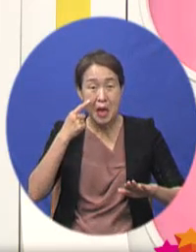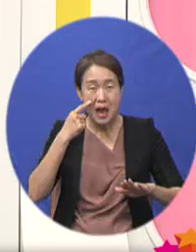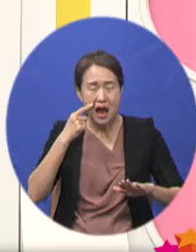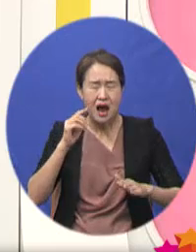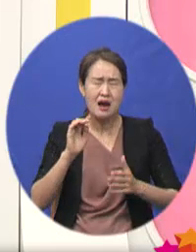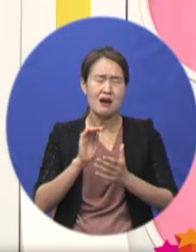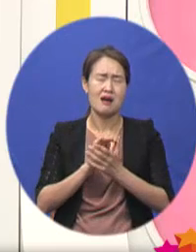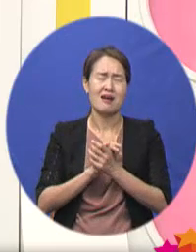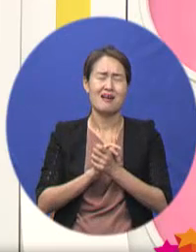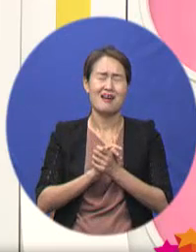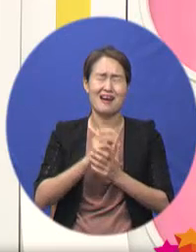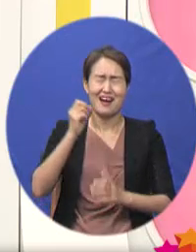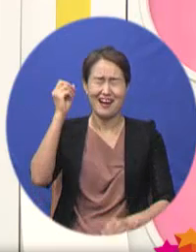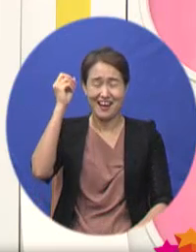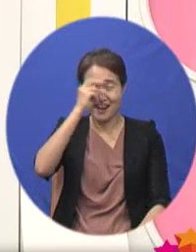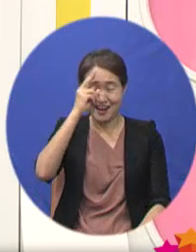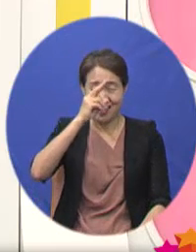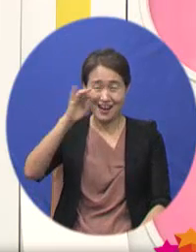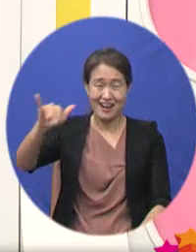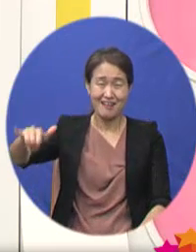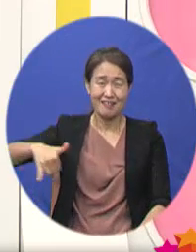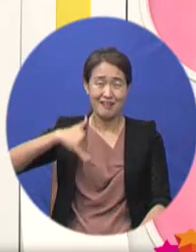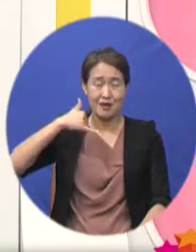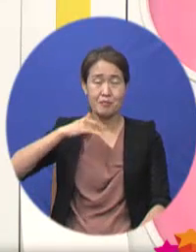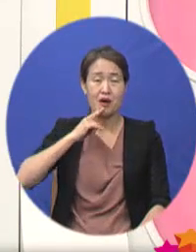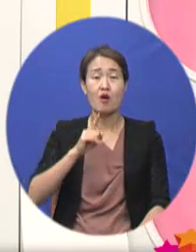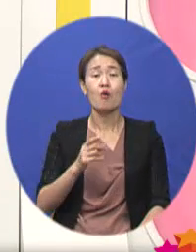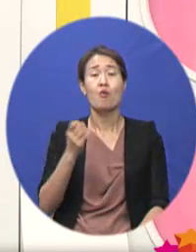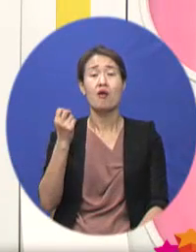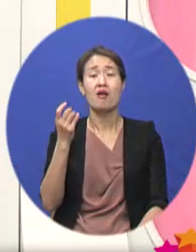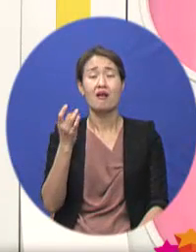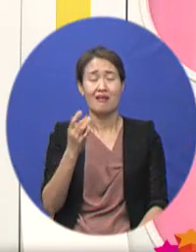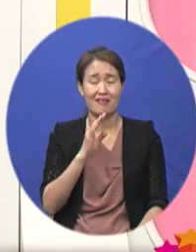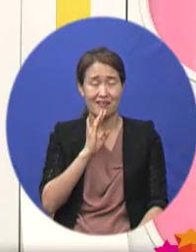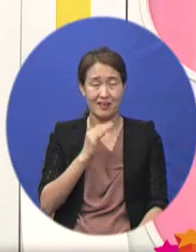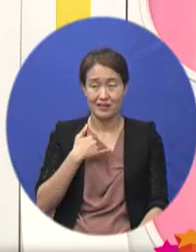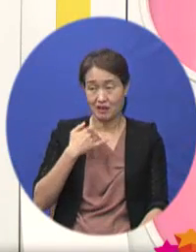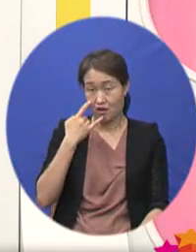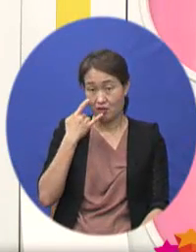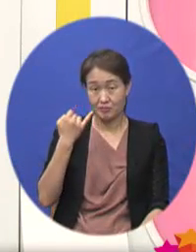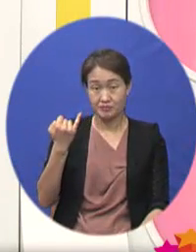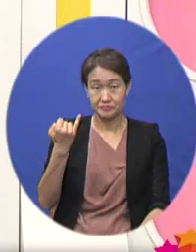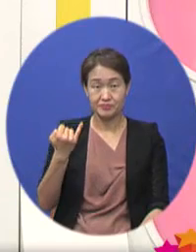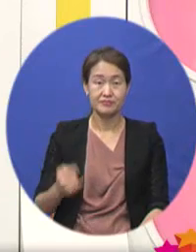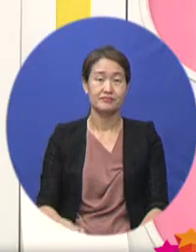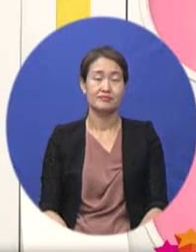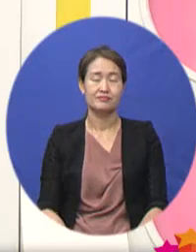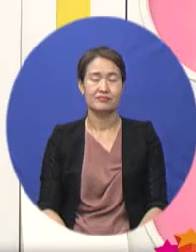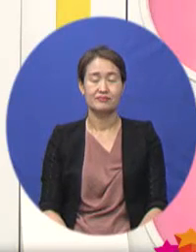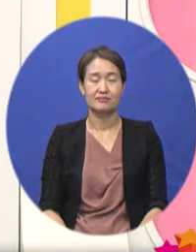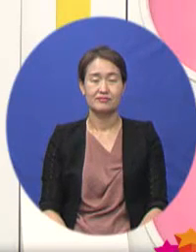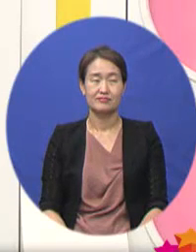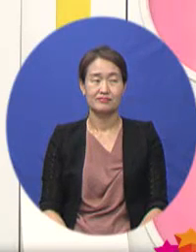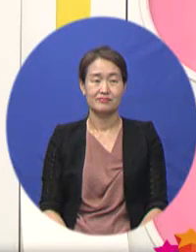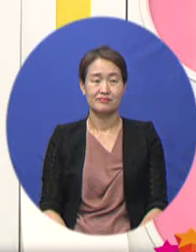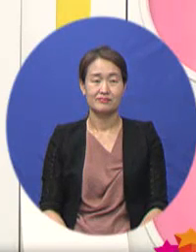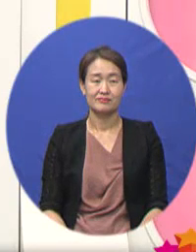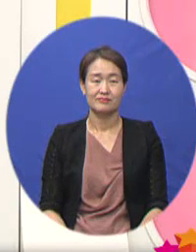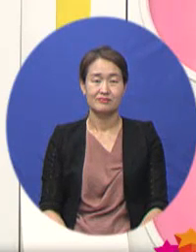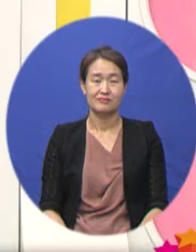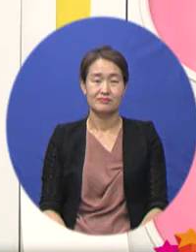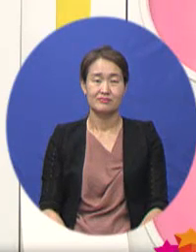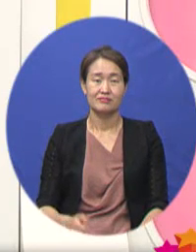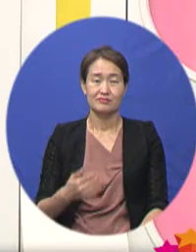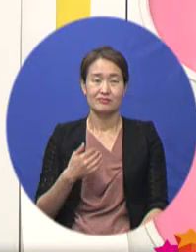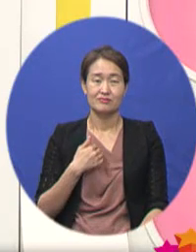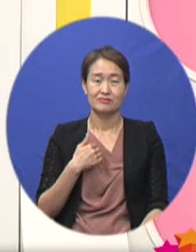아유 갑자기 걸리네. 예. 아니 원래 즉석 참가. 그리고 저희 어머니가 예. 네. 아유 우리